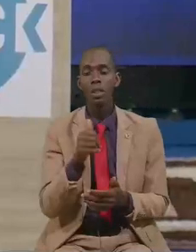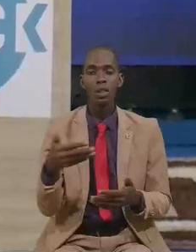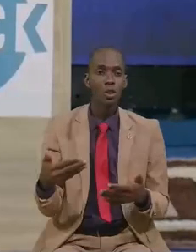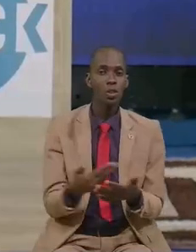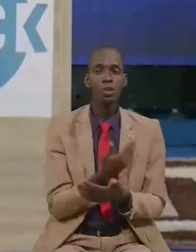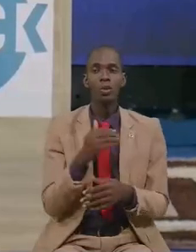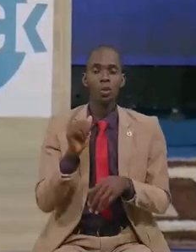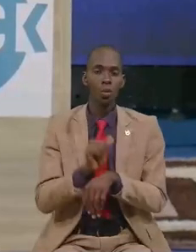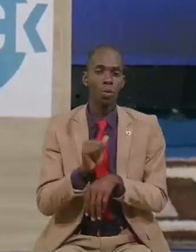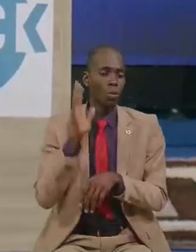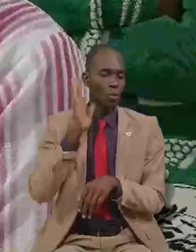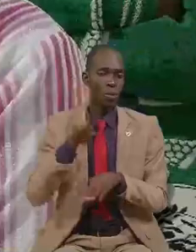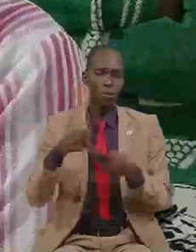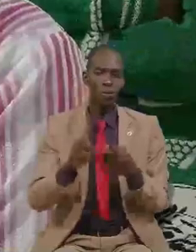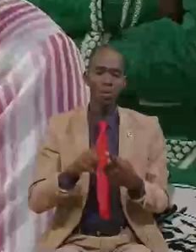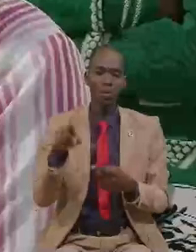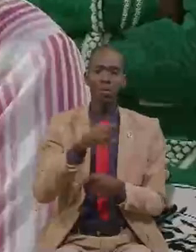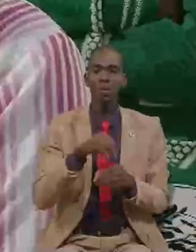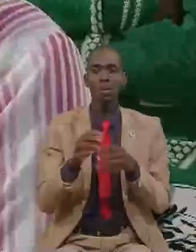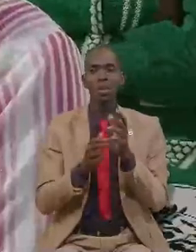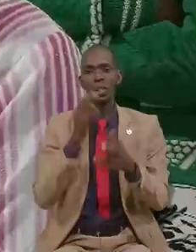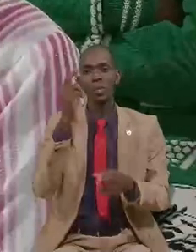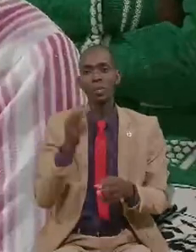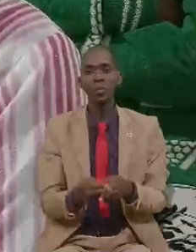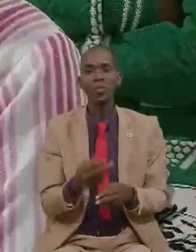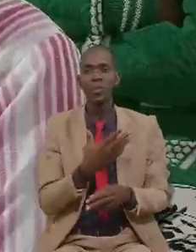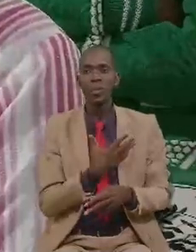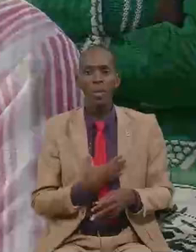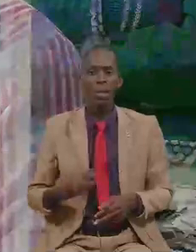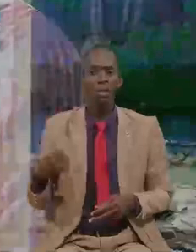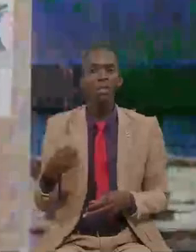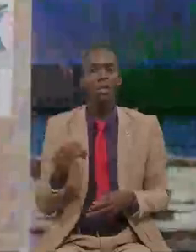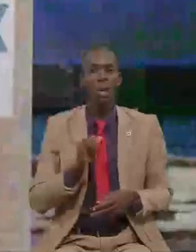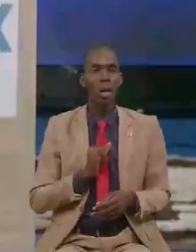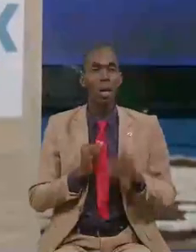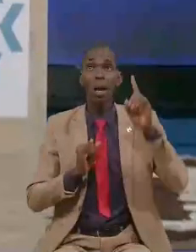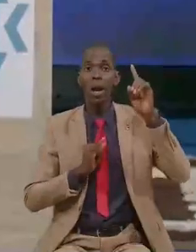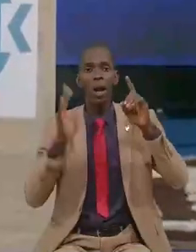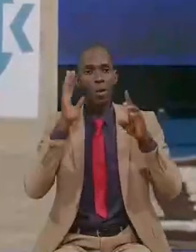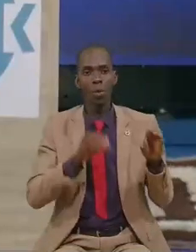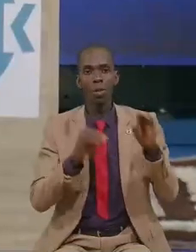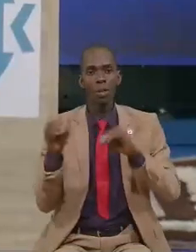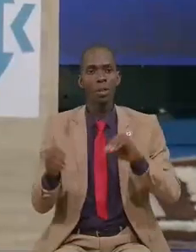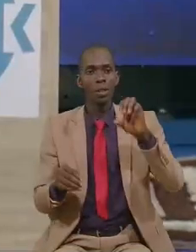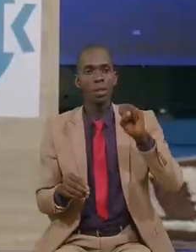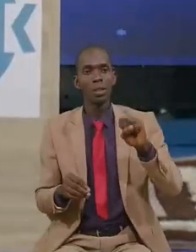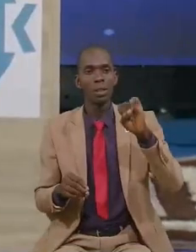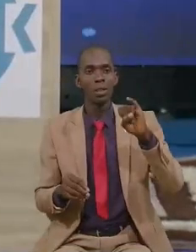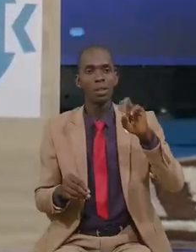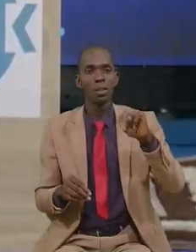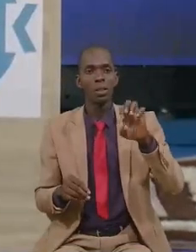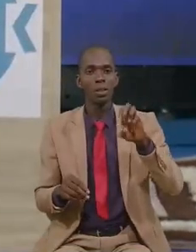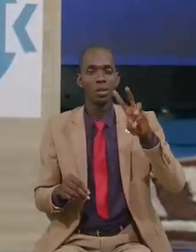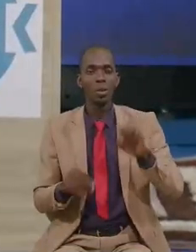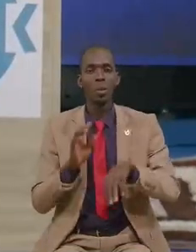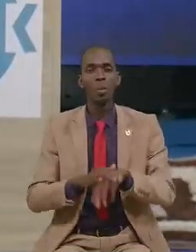votre vie au nom de Jésus. Et je enverrai des nerfs sur vous.